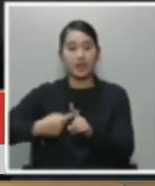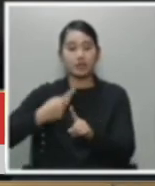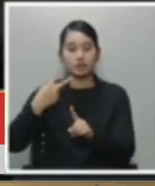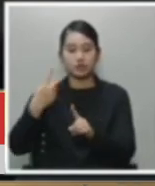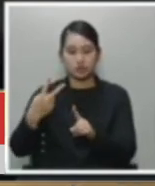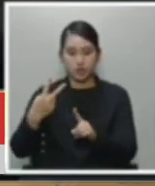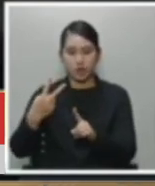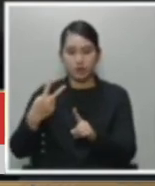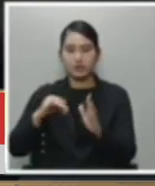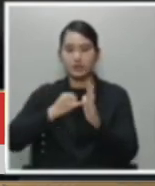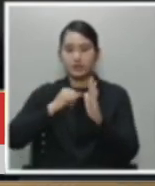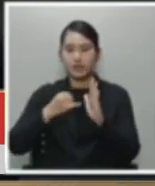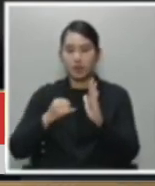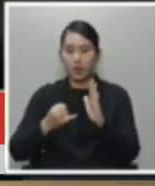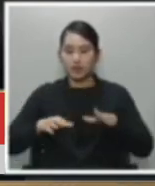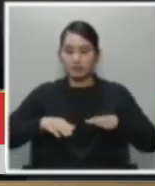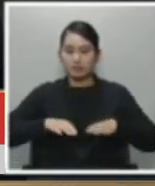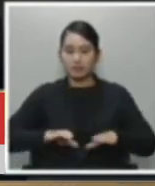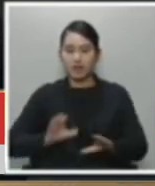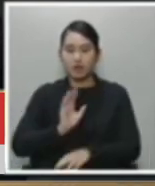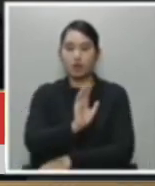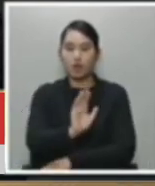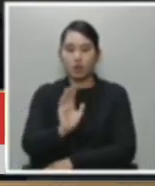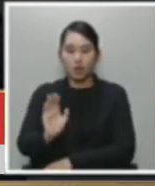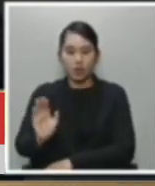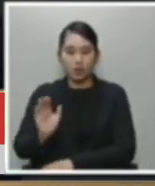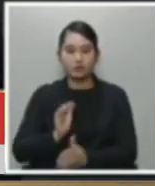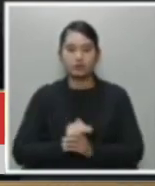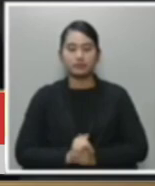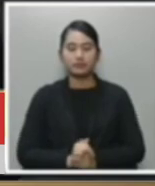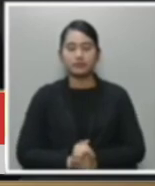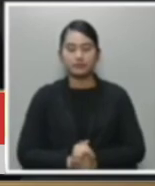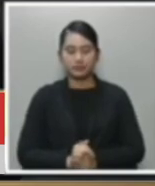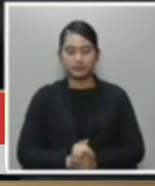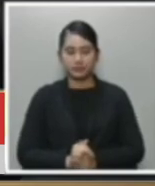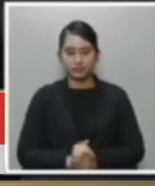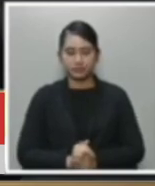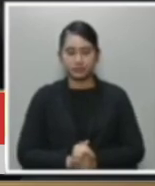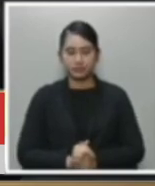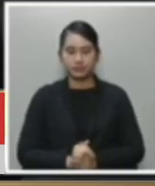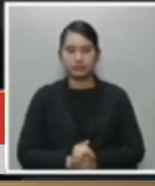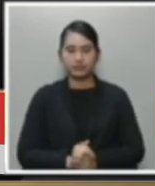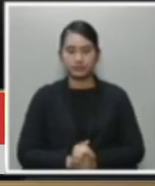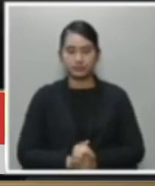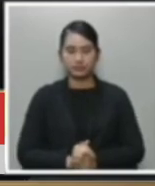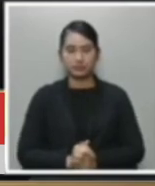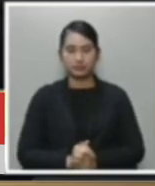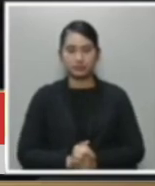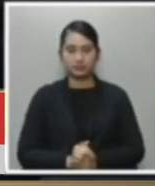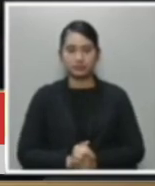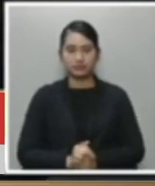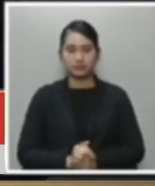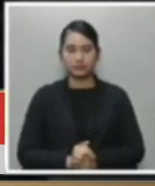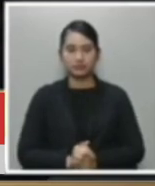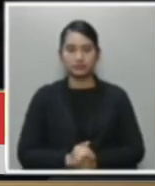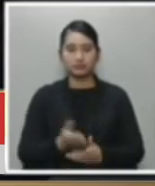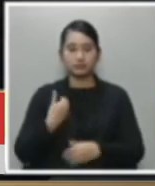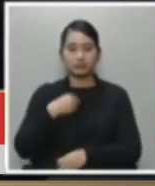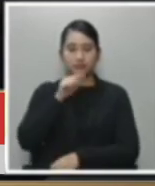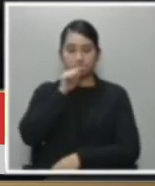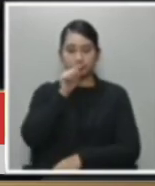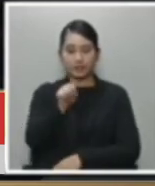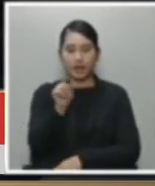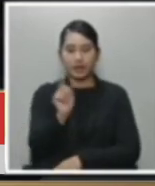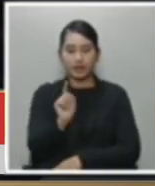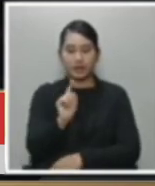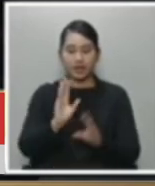ภูมิลำเนาของแต่ละท่านนะครับพร้อมกันนี้ทรงรับสั่งให้รัฐบาลนั้นได้